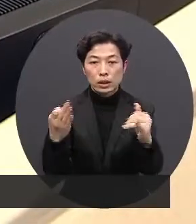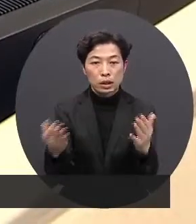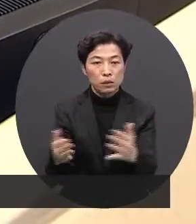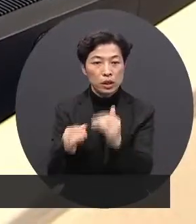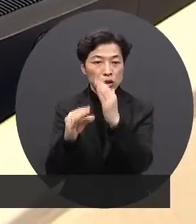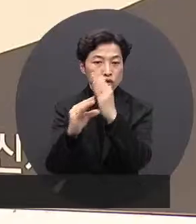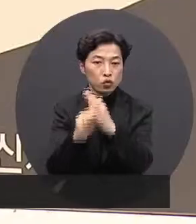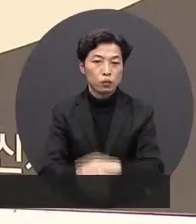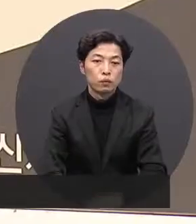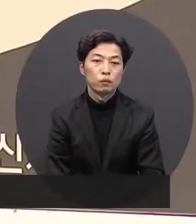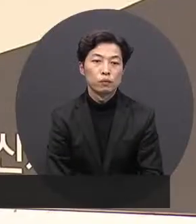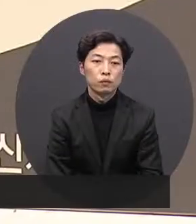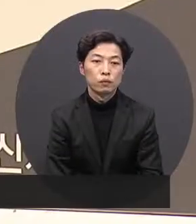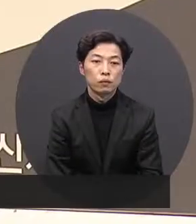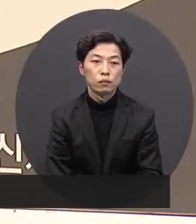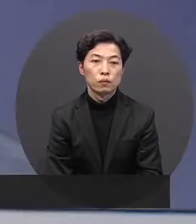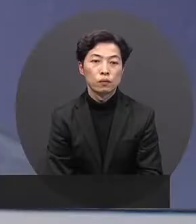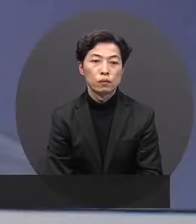근무합니다.